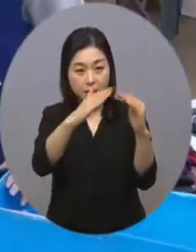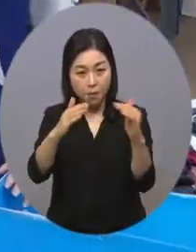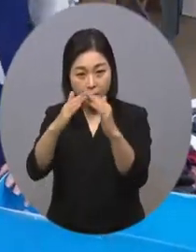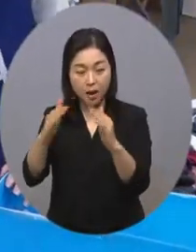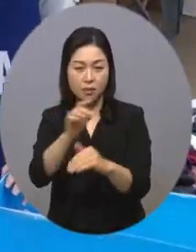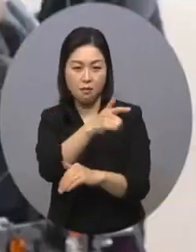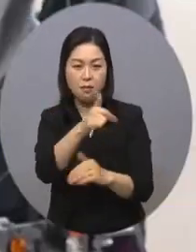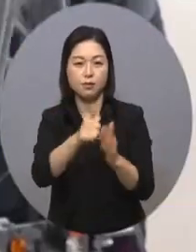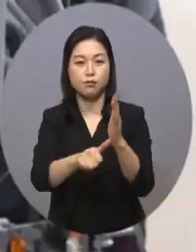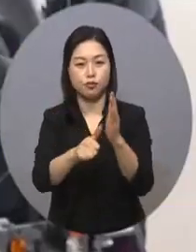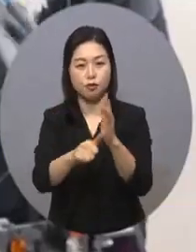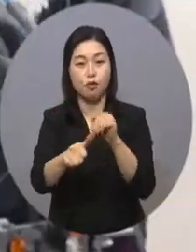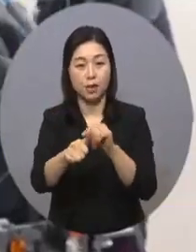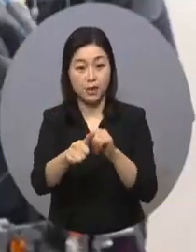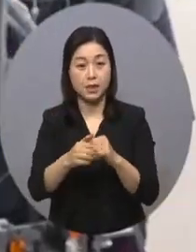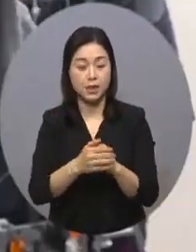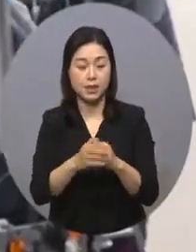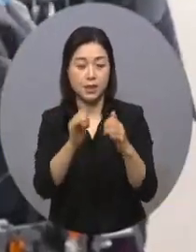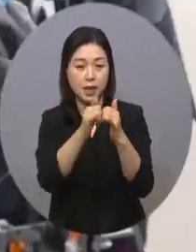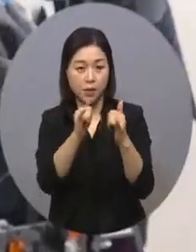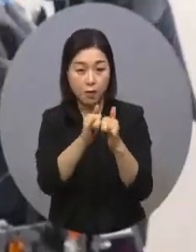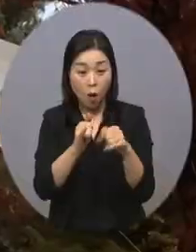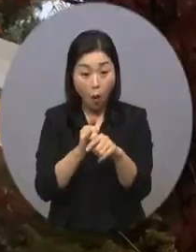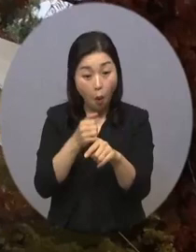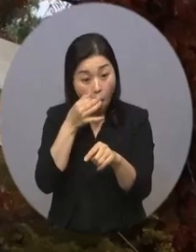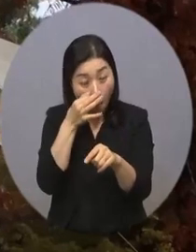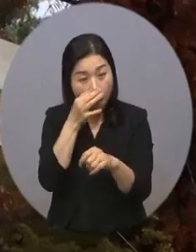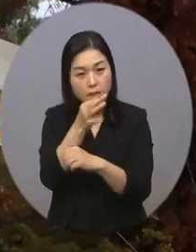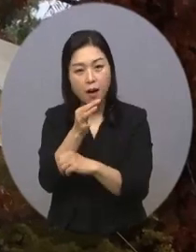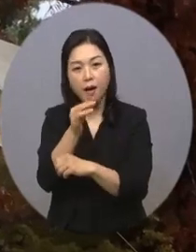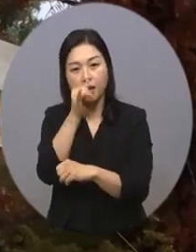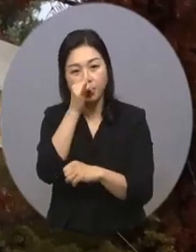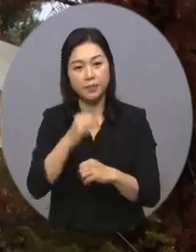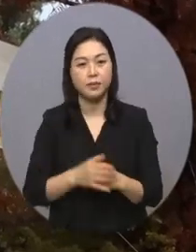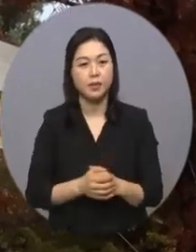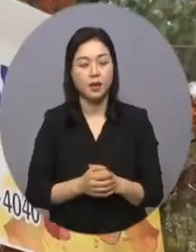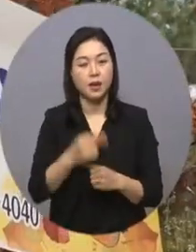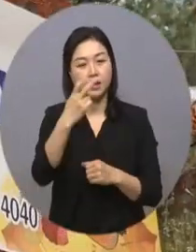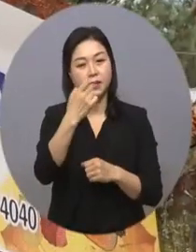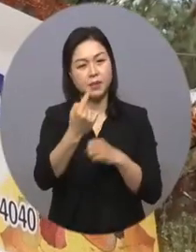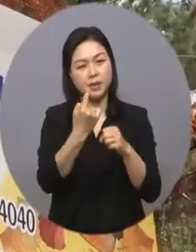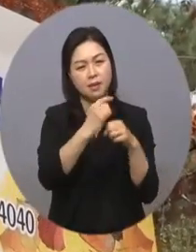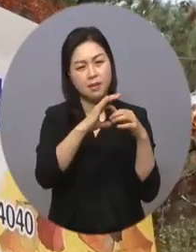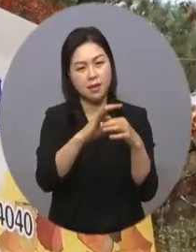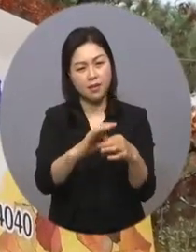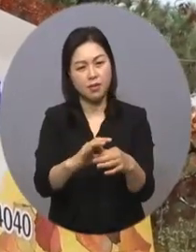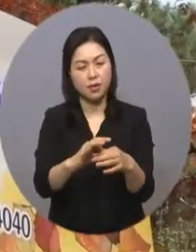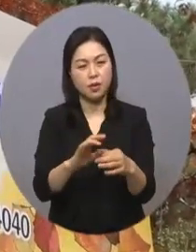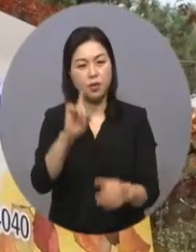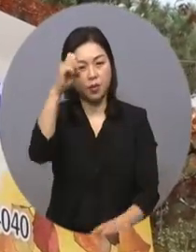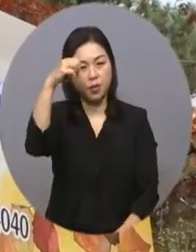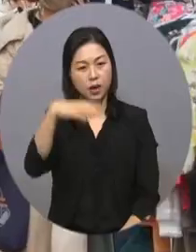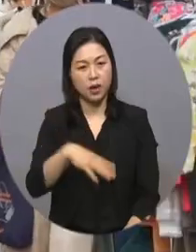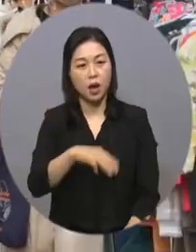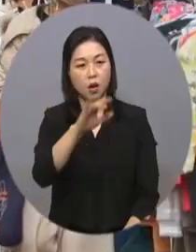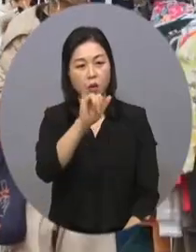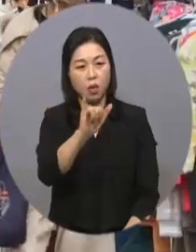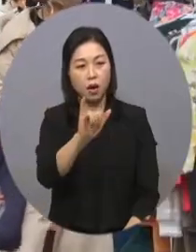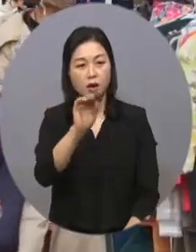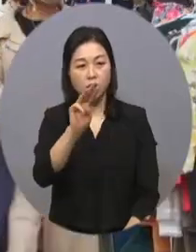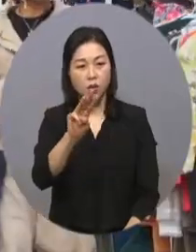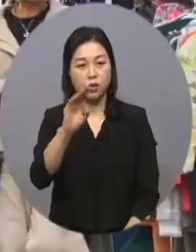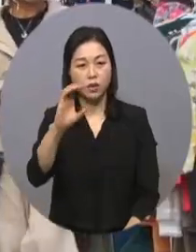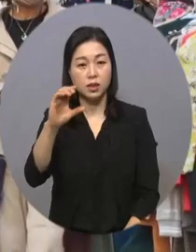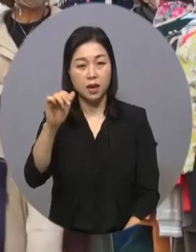물건들이 오가는 사람들을 맞습니다. 무려 21년째 이어오는 고향 YWCA 나눔